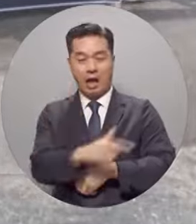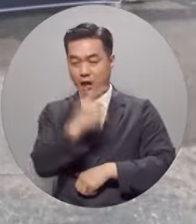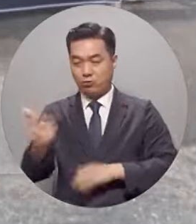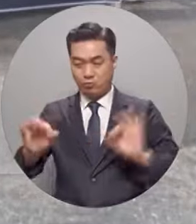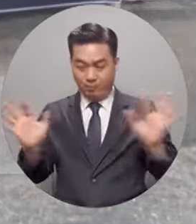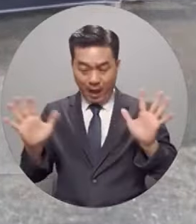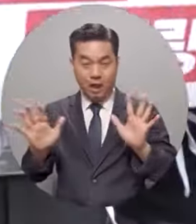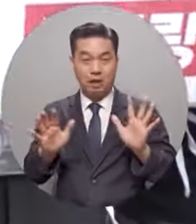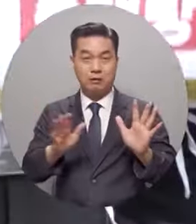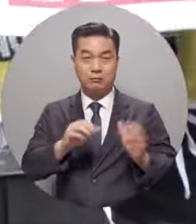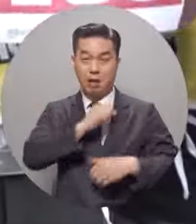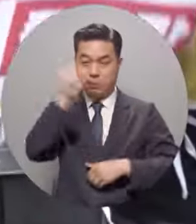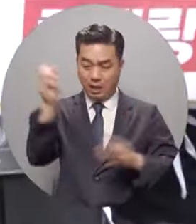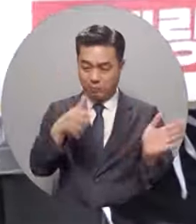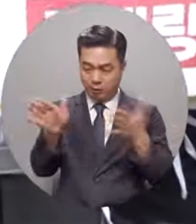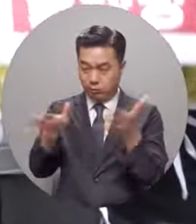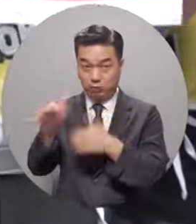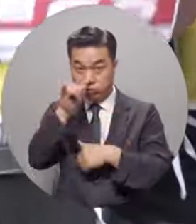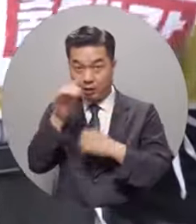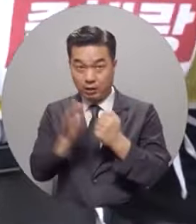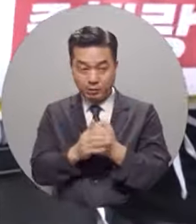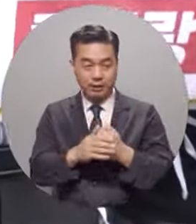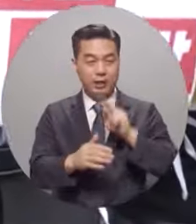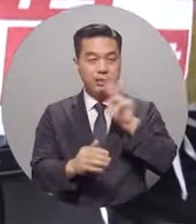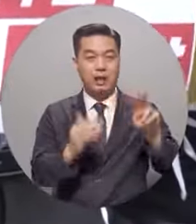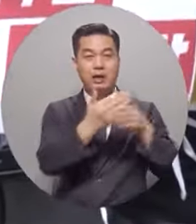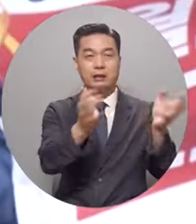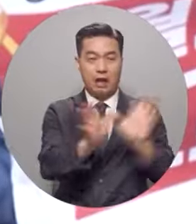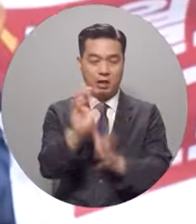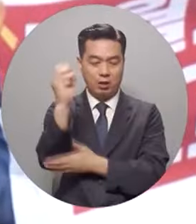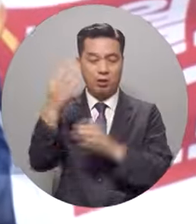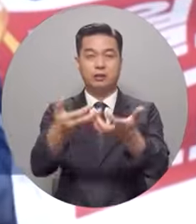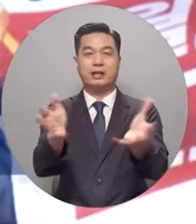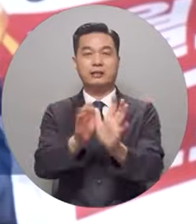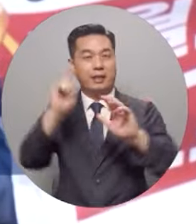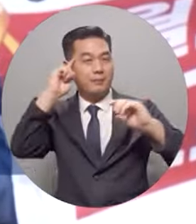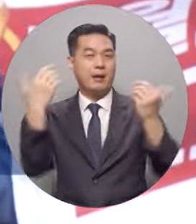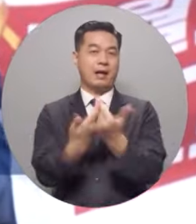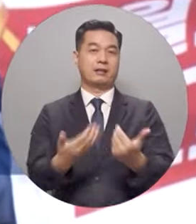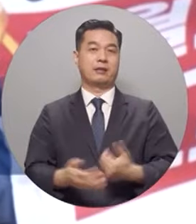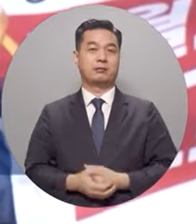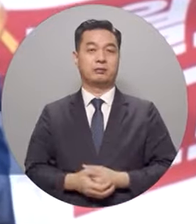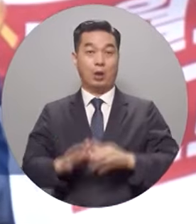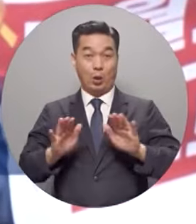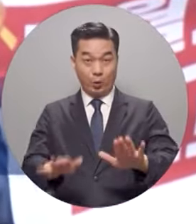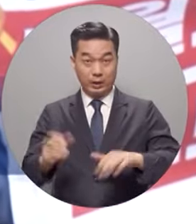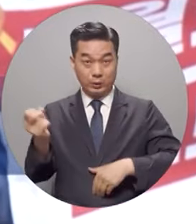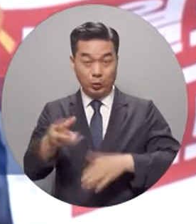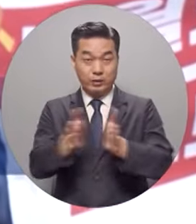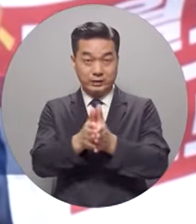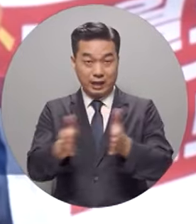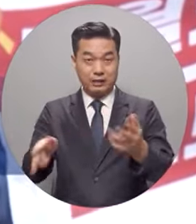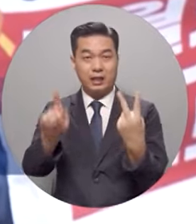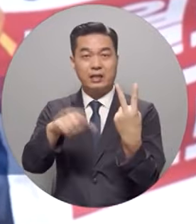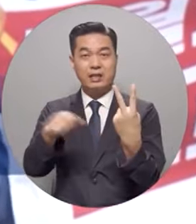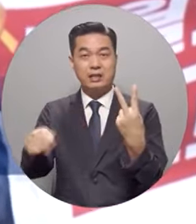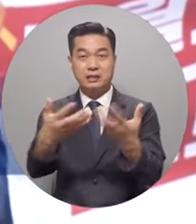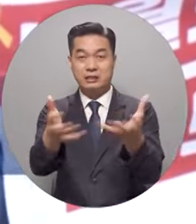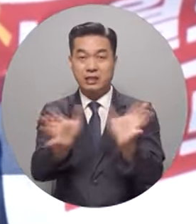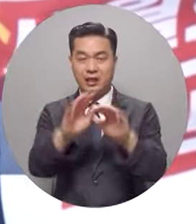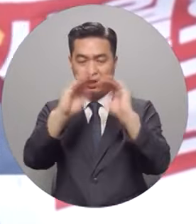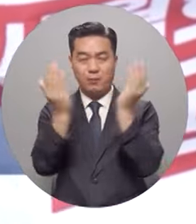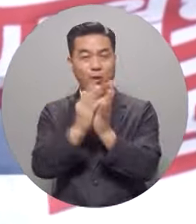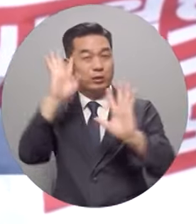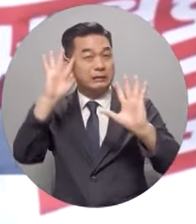강행되자 야권과 언론단체 등은 강하게 반발했습니다. 오늘 다시 시작된 불법적 2인 체제 방통위의 모든 의결은